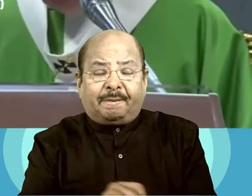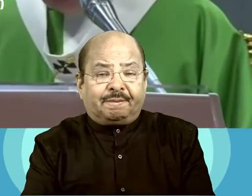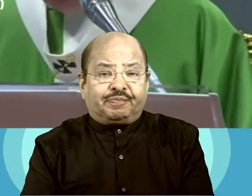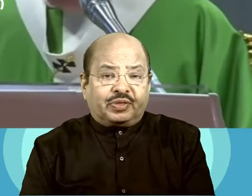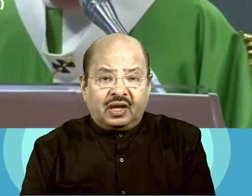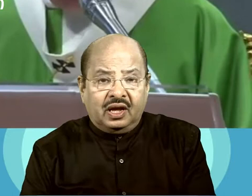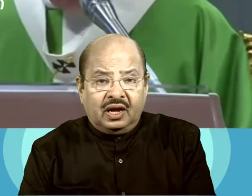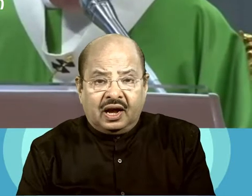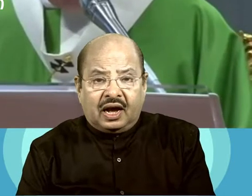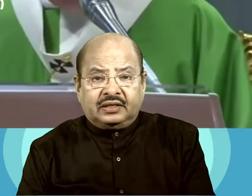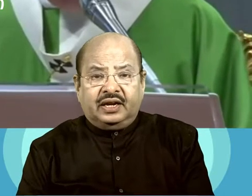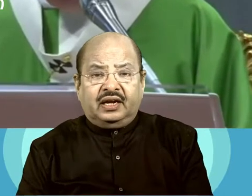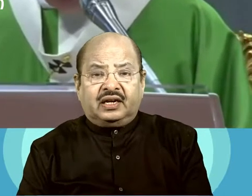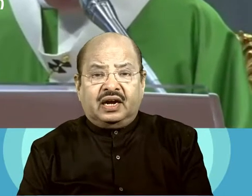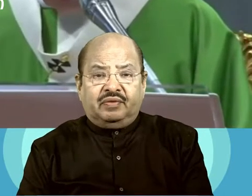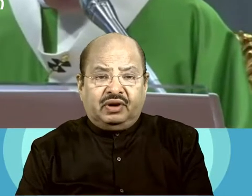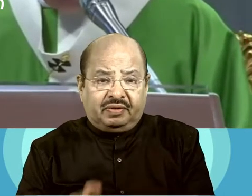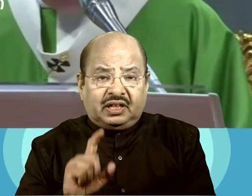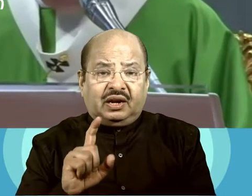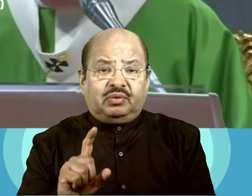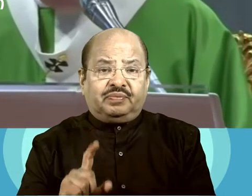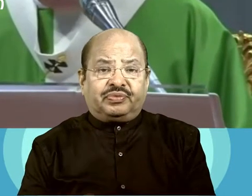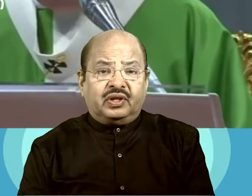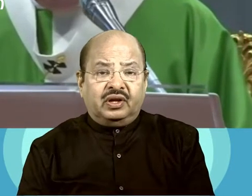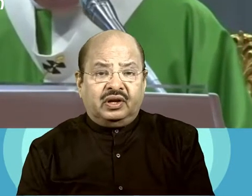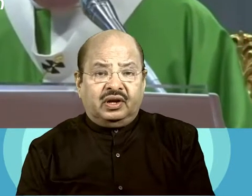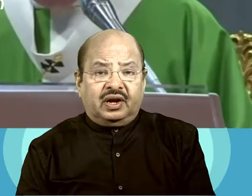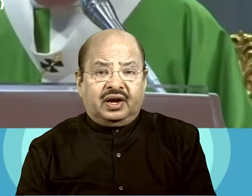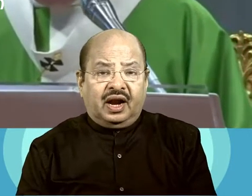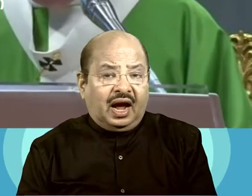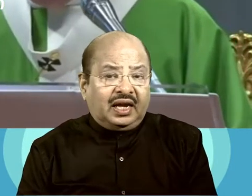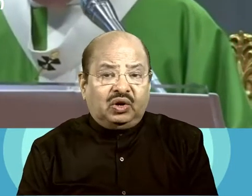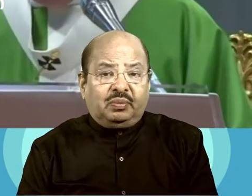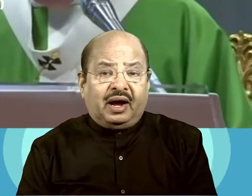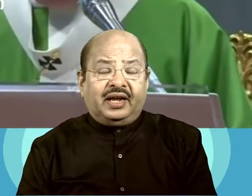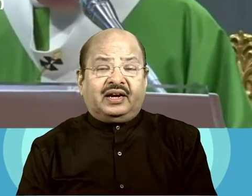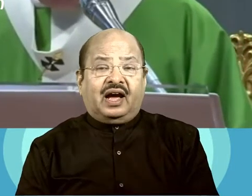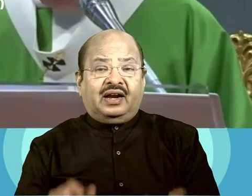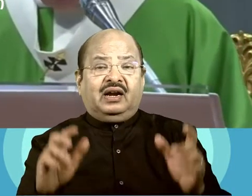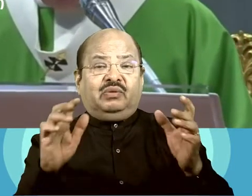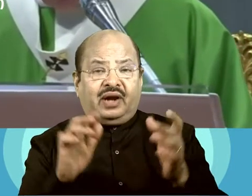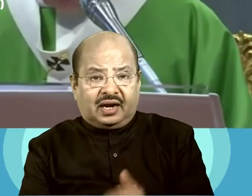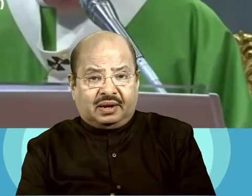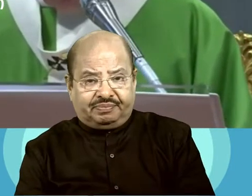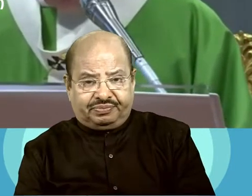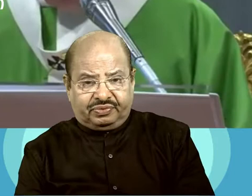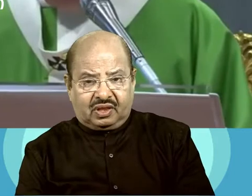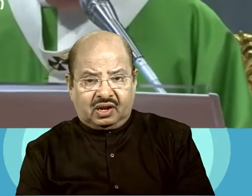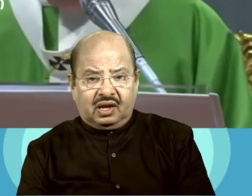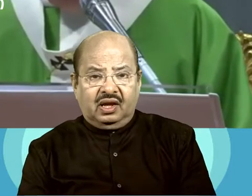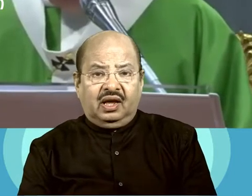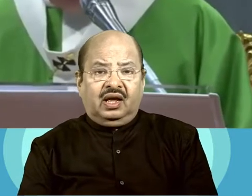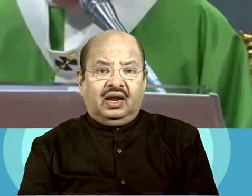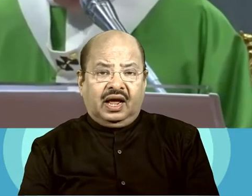ഉളവാകുന്നതല്ല, അതിനെ ഗൗരവതരവും ഗ്രാഹ്യവുമായ കാരണങ്ങളുണ്ടാകാം.